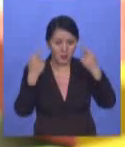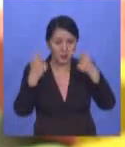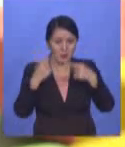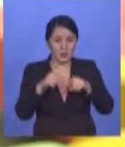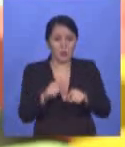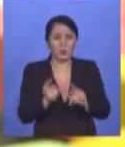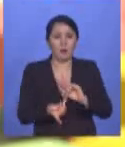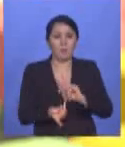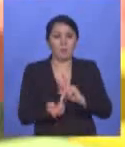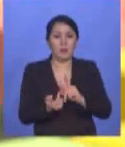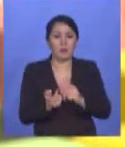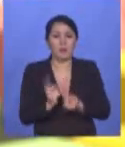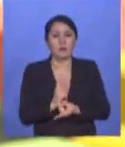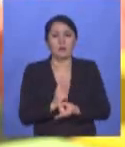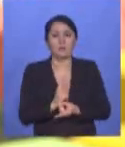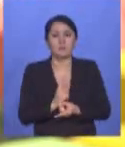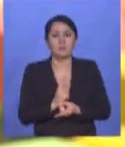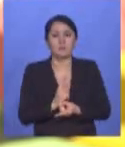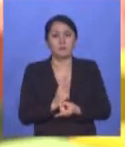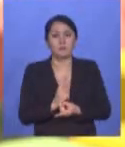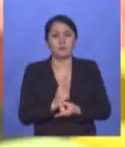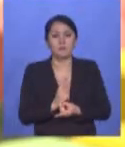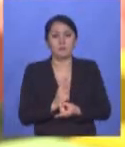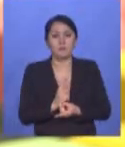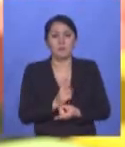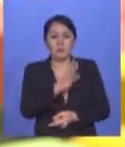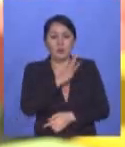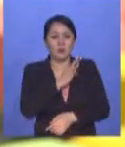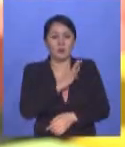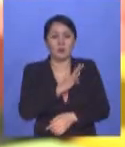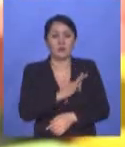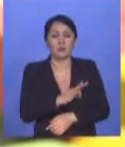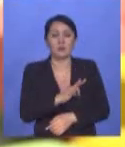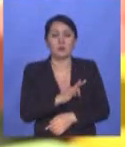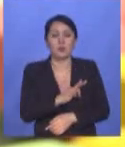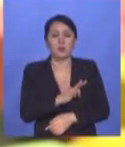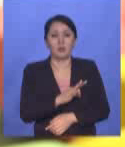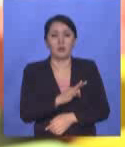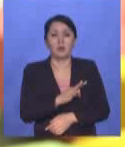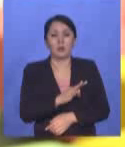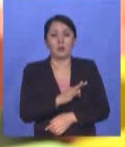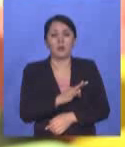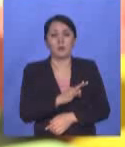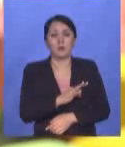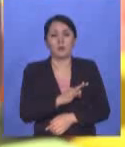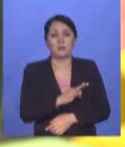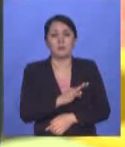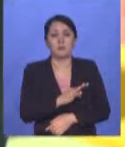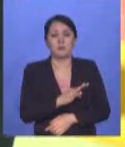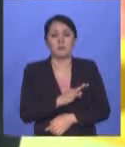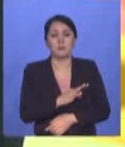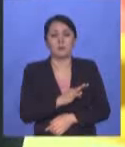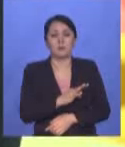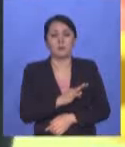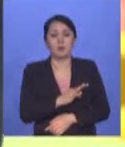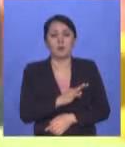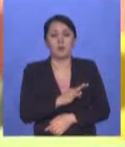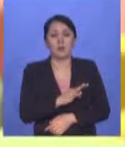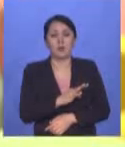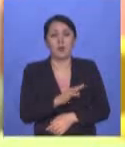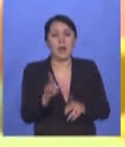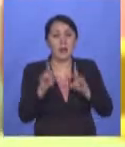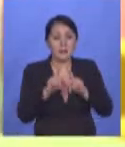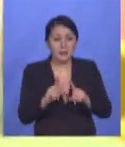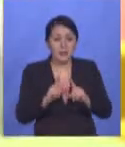мына қазіргі жаңа технологиялар шығып жатыр, соларды пайдалану жасанды интеллект деп жатырмыз. Осы технологияны